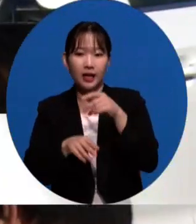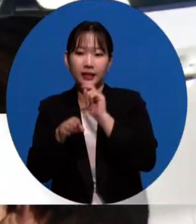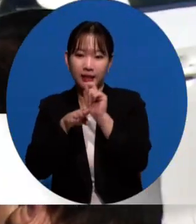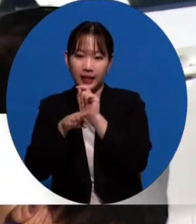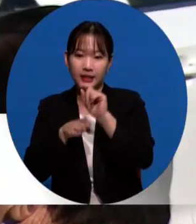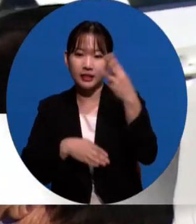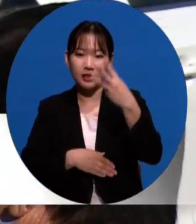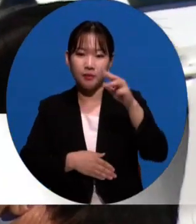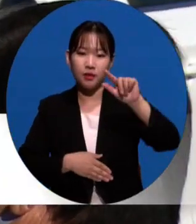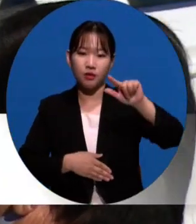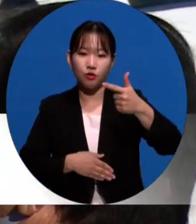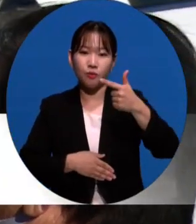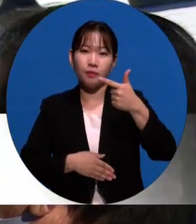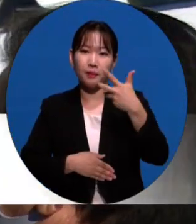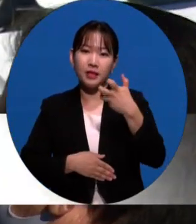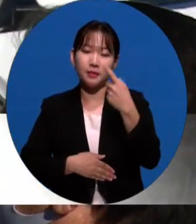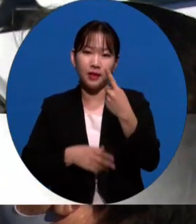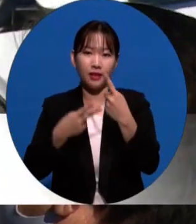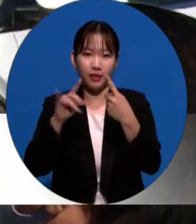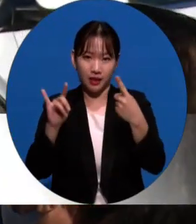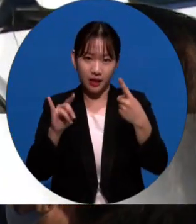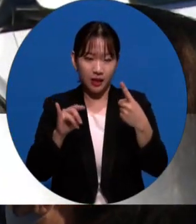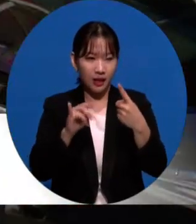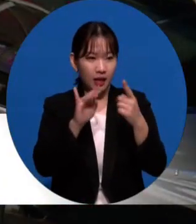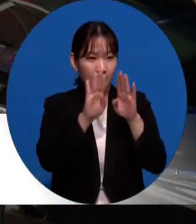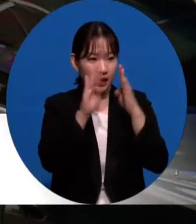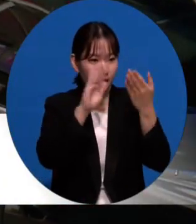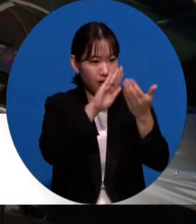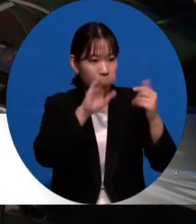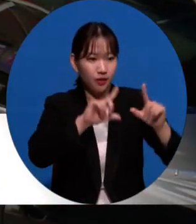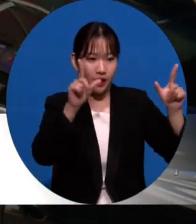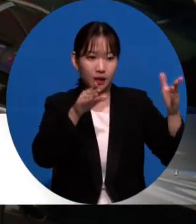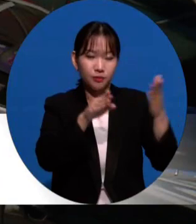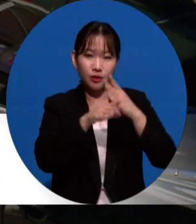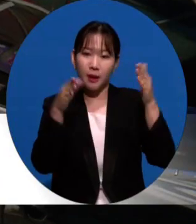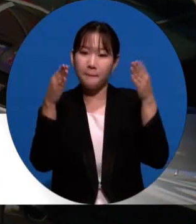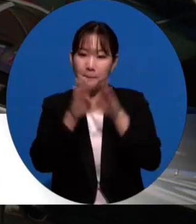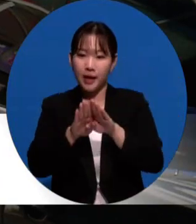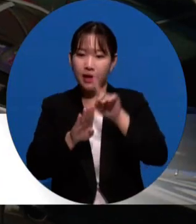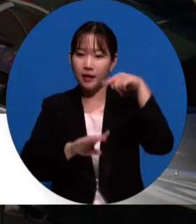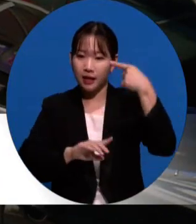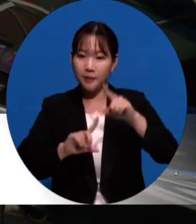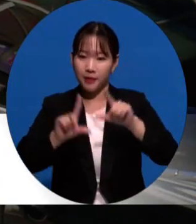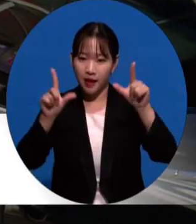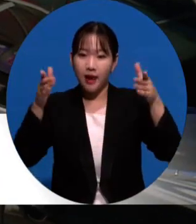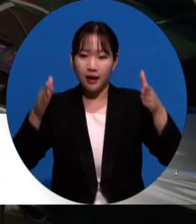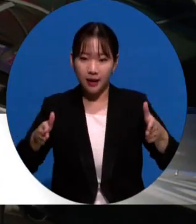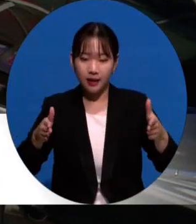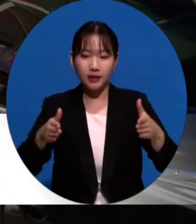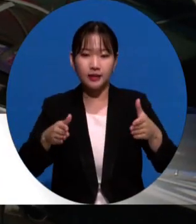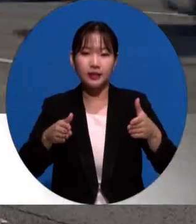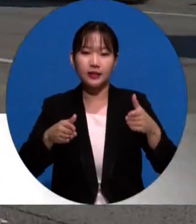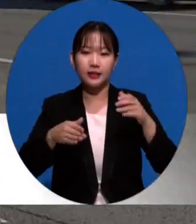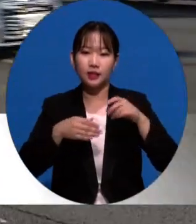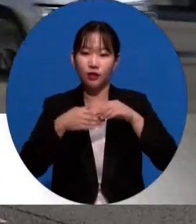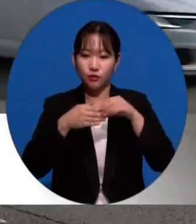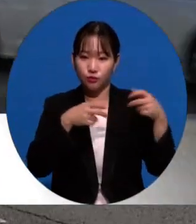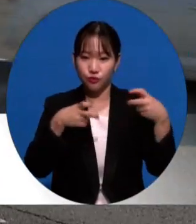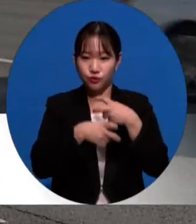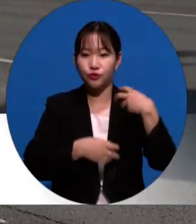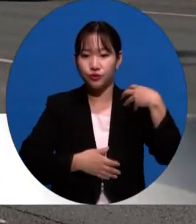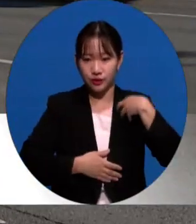3,600여든 한 대로 개회 하루 전부터 폐회 다음날까지 숙소와 경기장을 오가게 되며이 기간